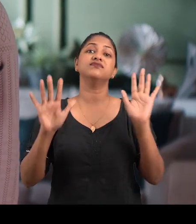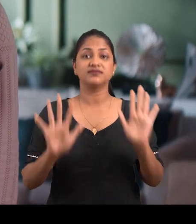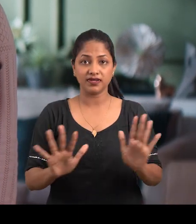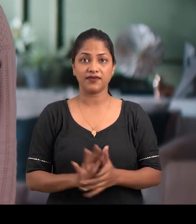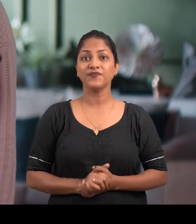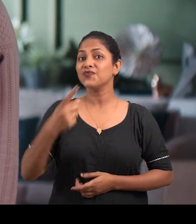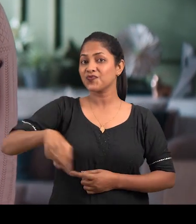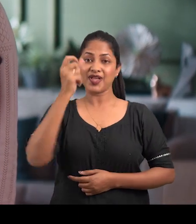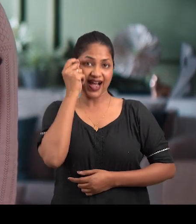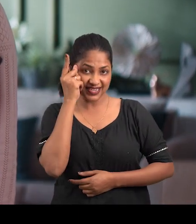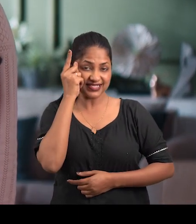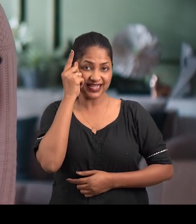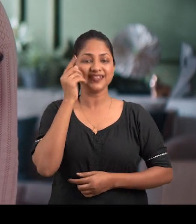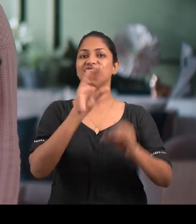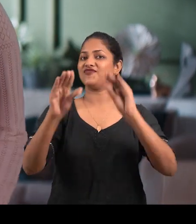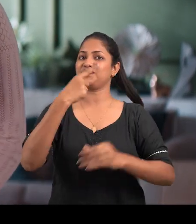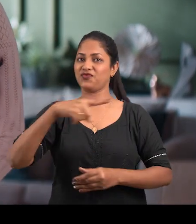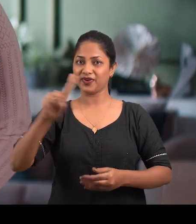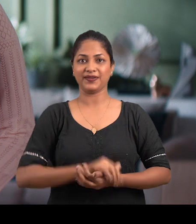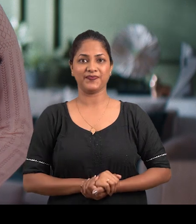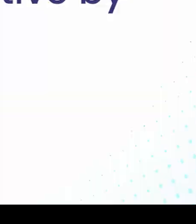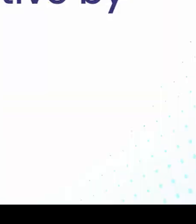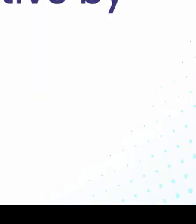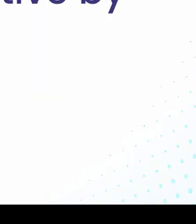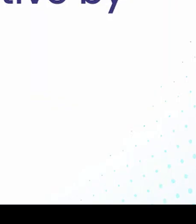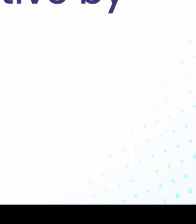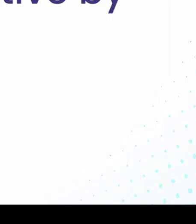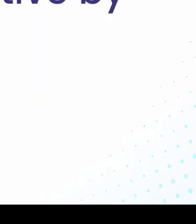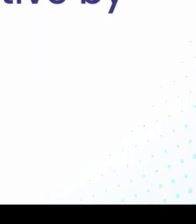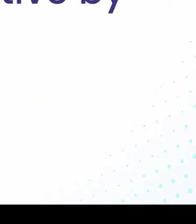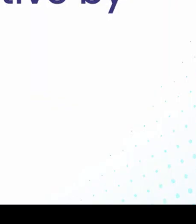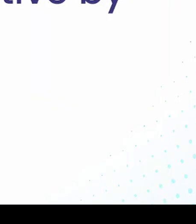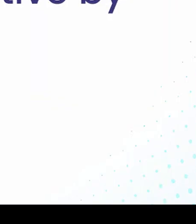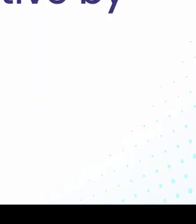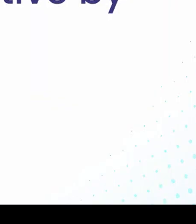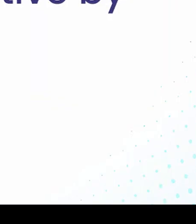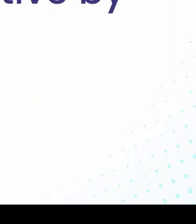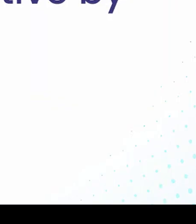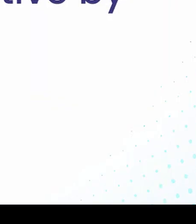ಮುಳುಗಿಸಬಹುದು. ಯುಕ್ತಿಯಿಂದ ಹೂಡಿಕೆ ಮಾಡಿ ಸುರಕ್ಷಿತವಾಗಿ ಮುಂದೆ ಸಾಗಿ. An investor awareness initiative by SEBI.